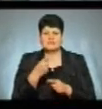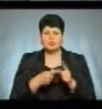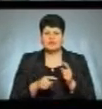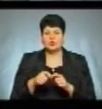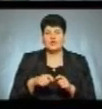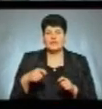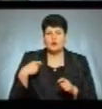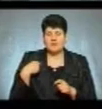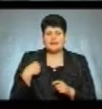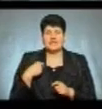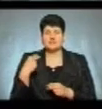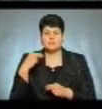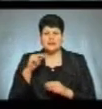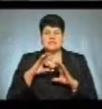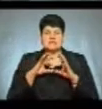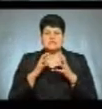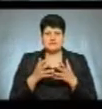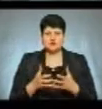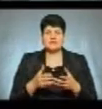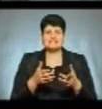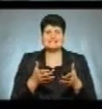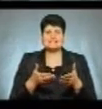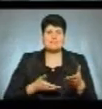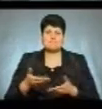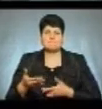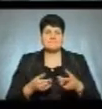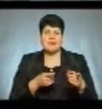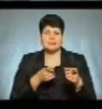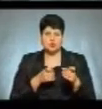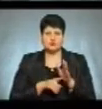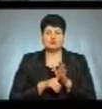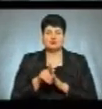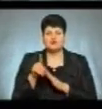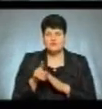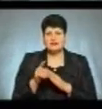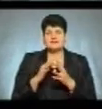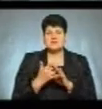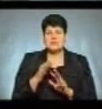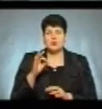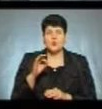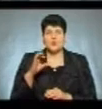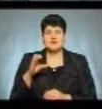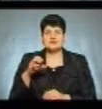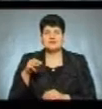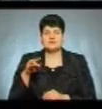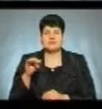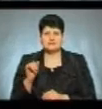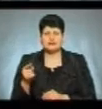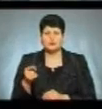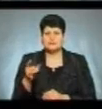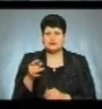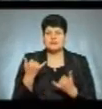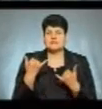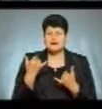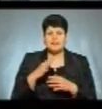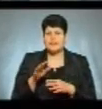чемпіонаті світу з біатлону у шведському Естерсунді, розпочалася на лижній базі у селі Острів Тернопільського району, яка